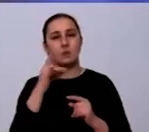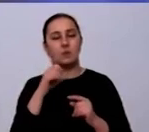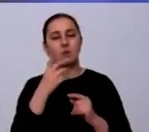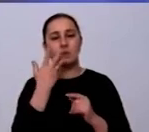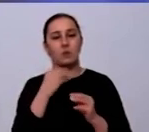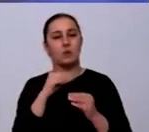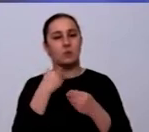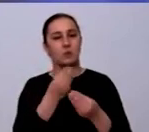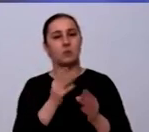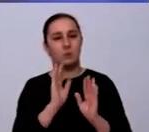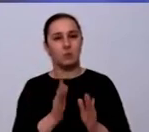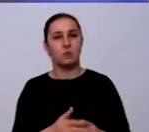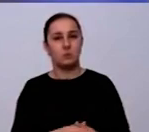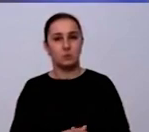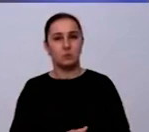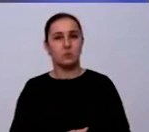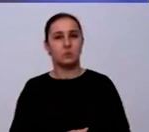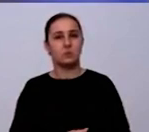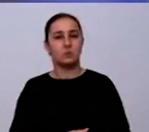rang berib olamiz.